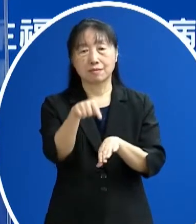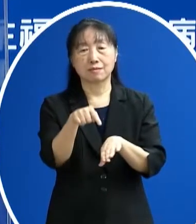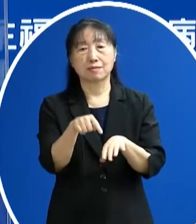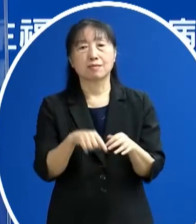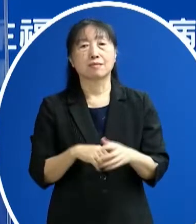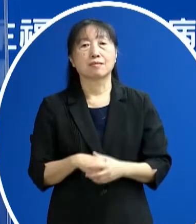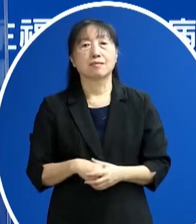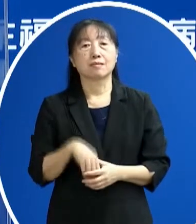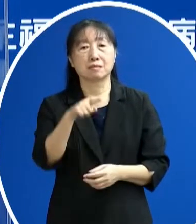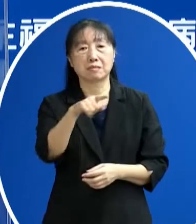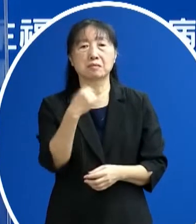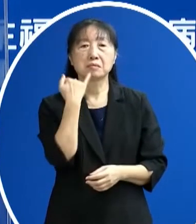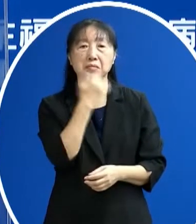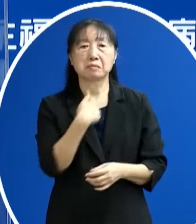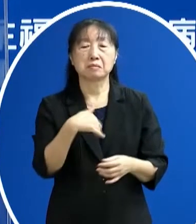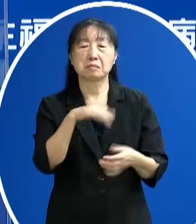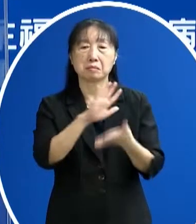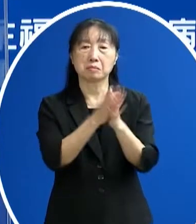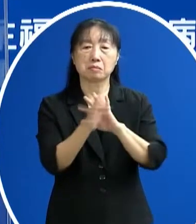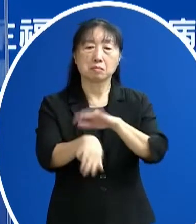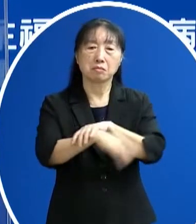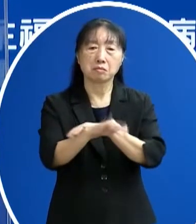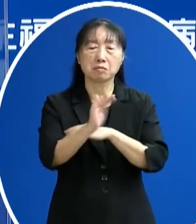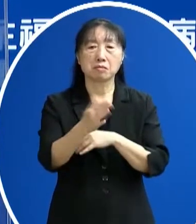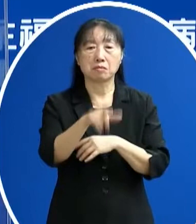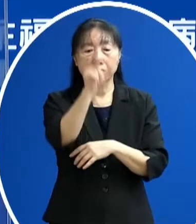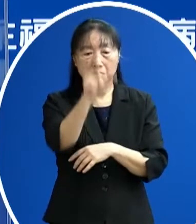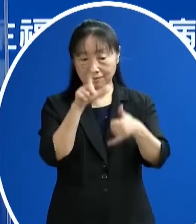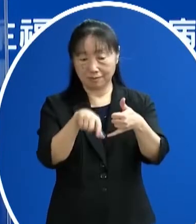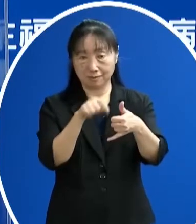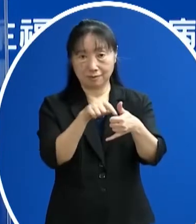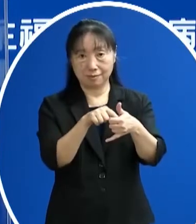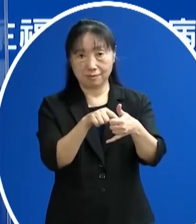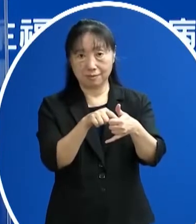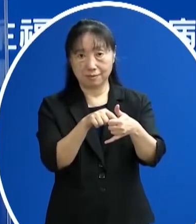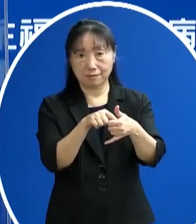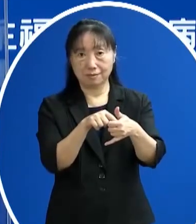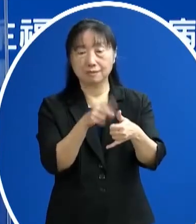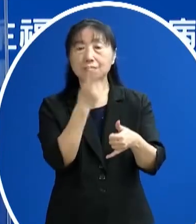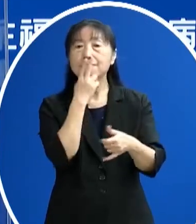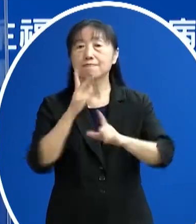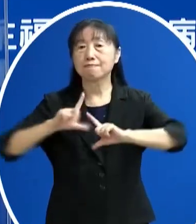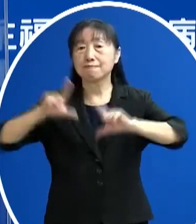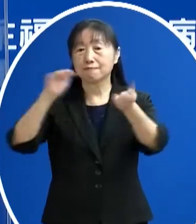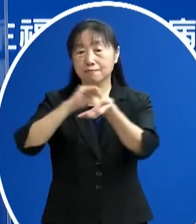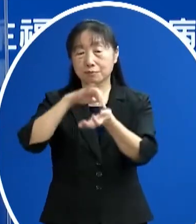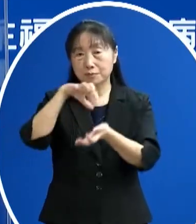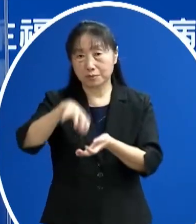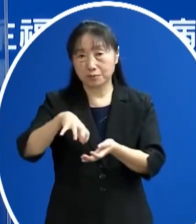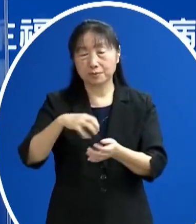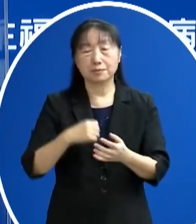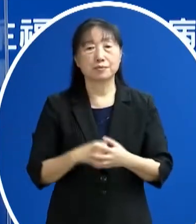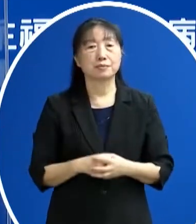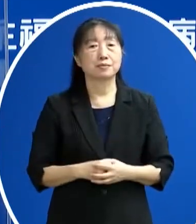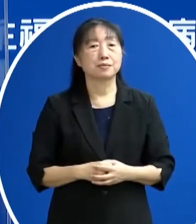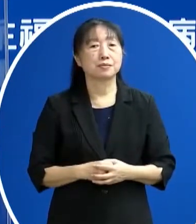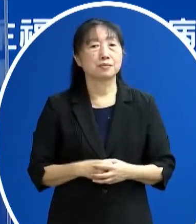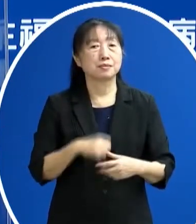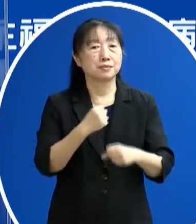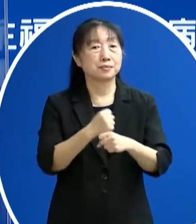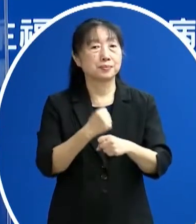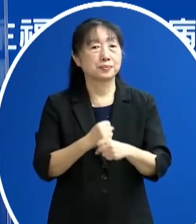18119就变成是空号，我们就排除哈这个案子，哈，在亚东医院，哈，在亚东医